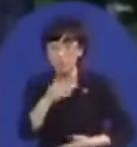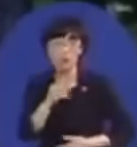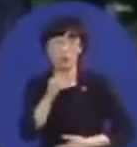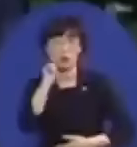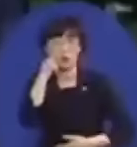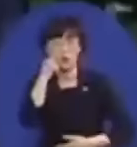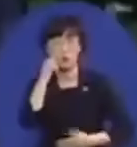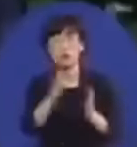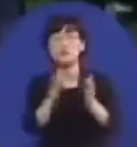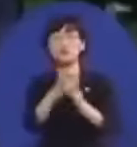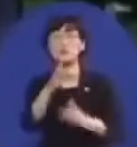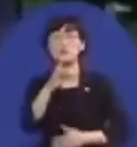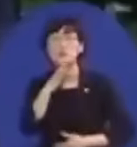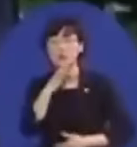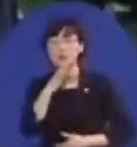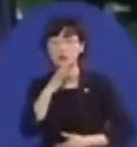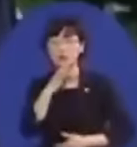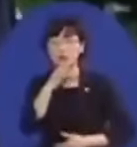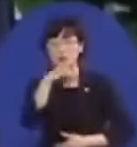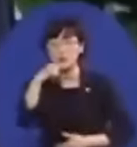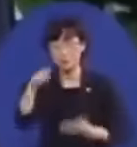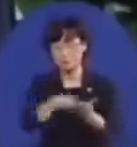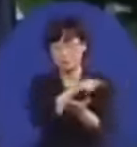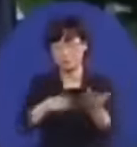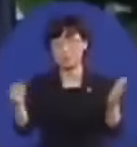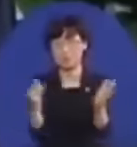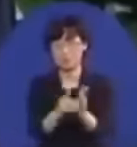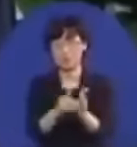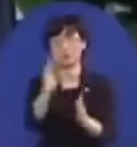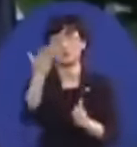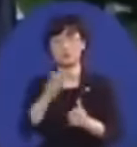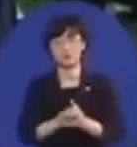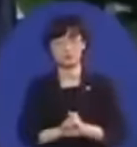있을 때 그 빚이 탕감이 되지.